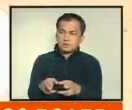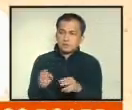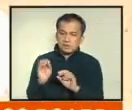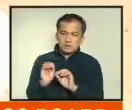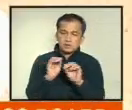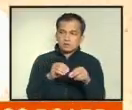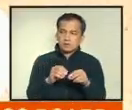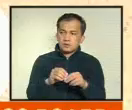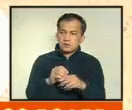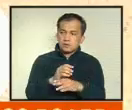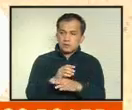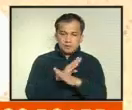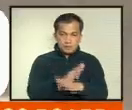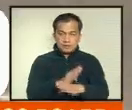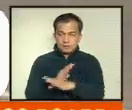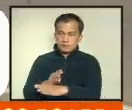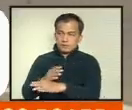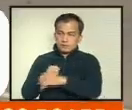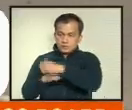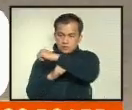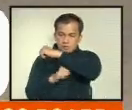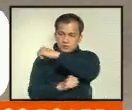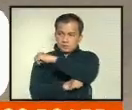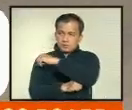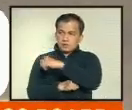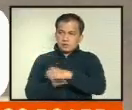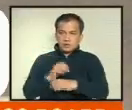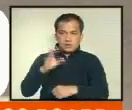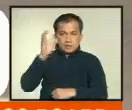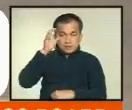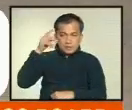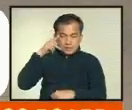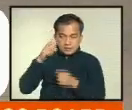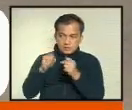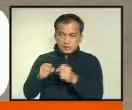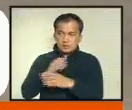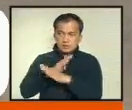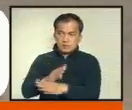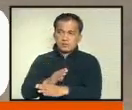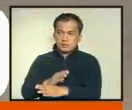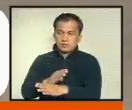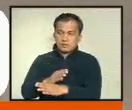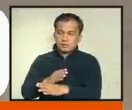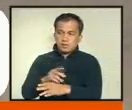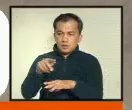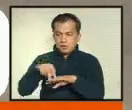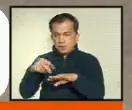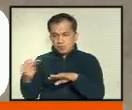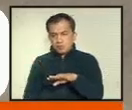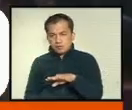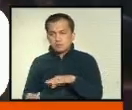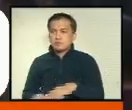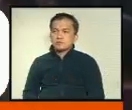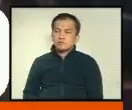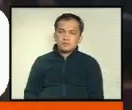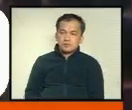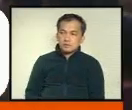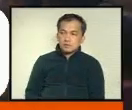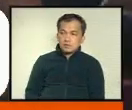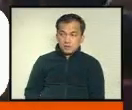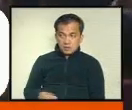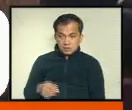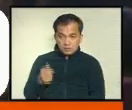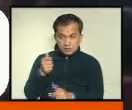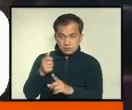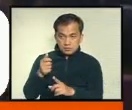ng cement barriers sa mga tulay gaya dito sa Carlos Palanca Street para maiwasang mahulog ang mga deboto. Sa